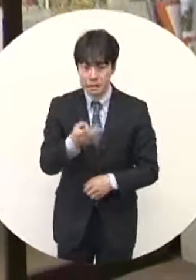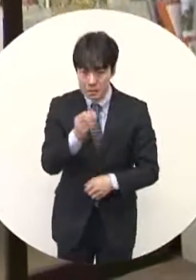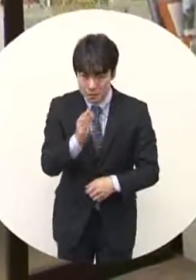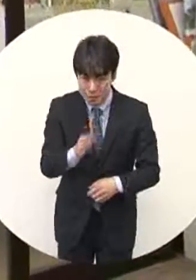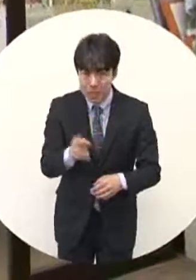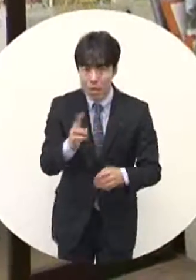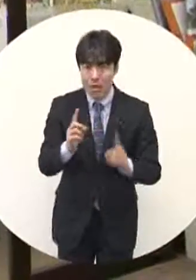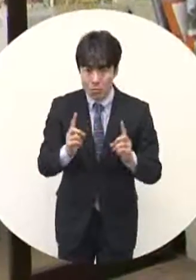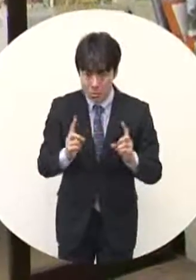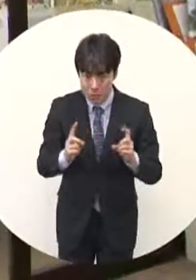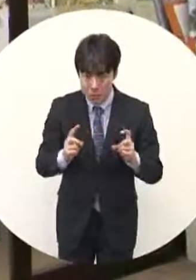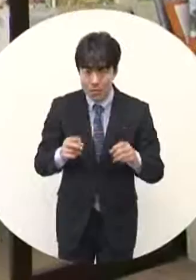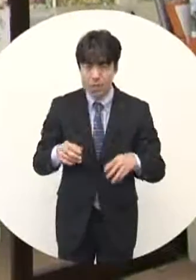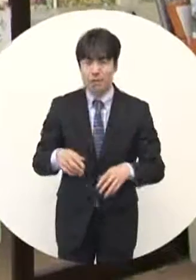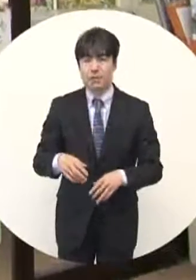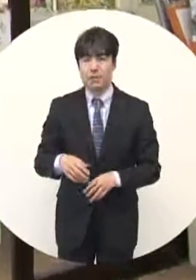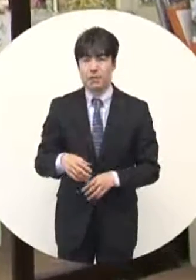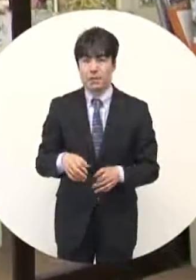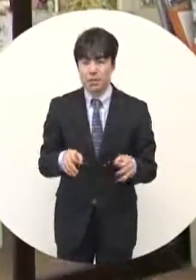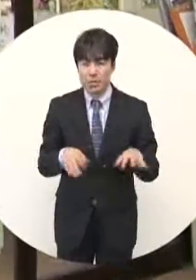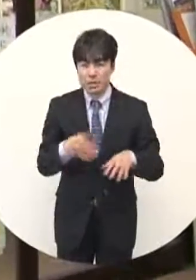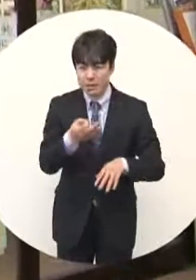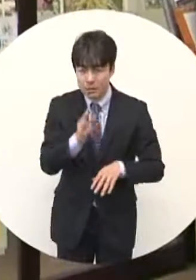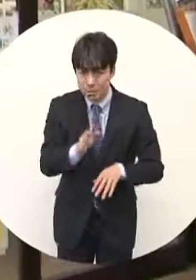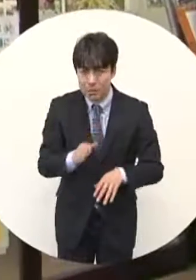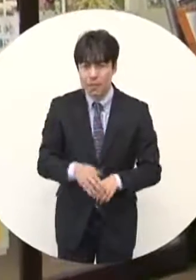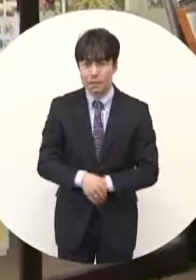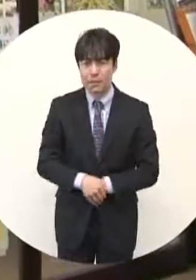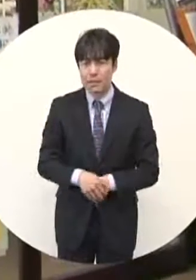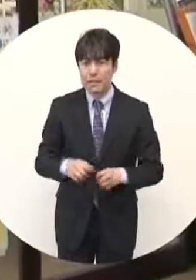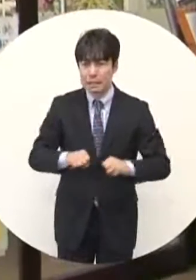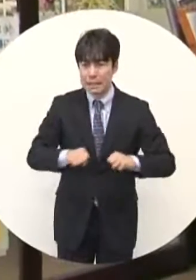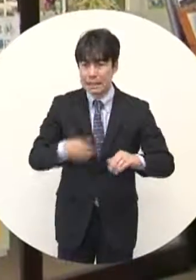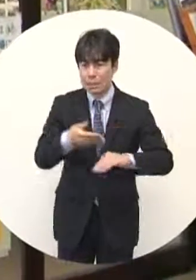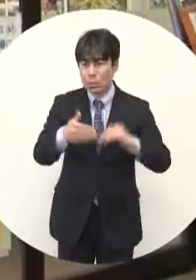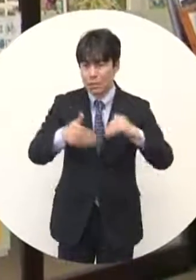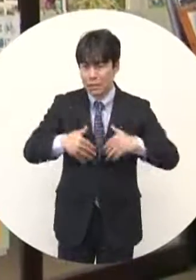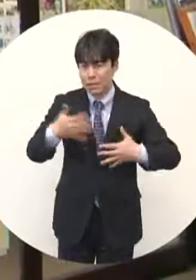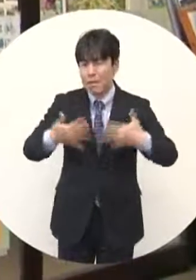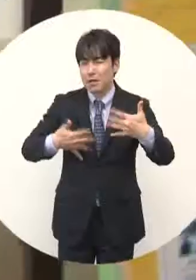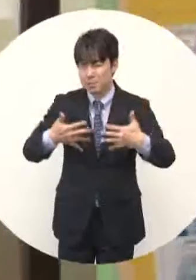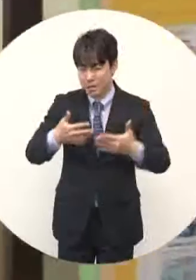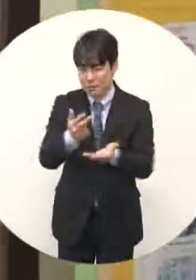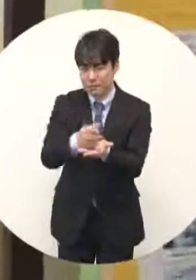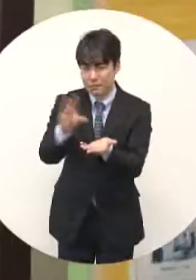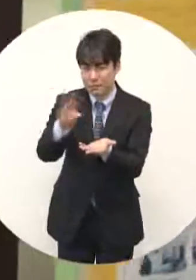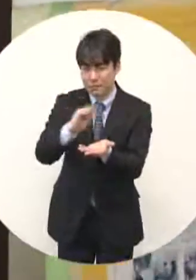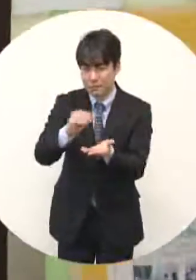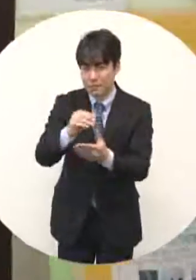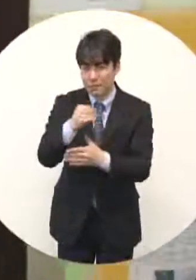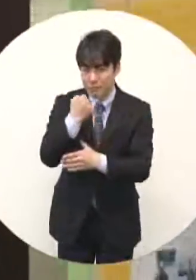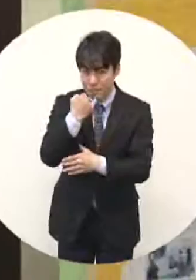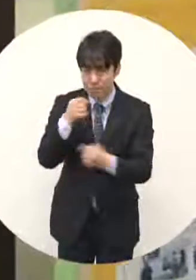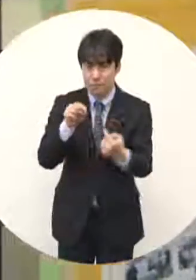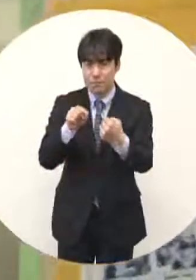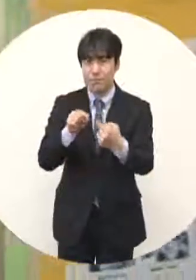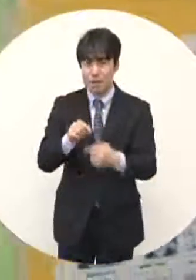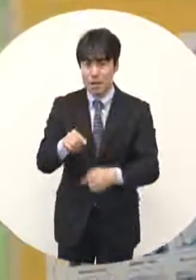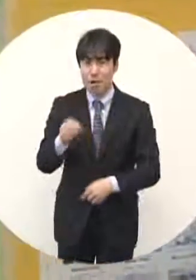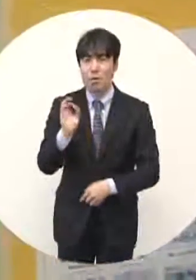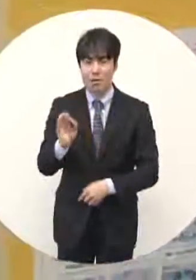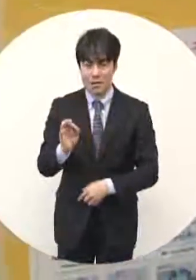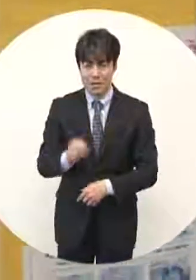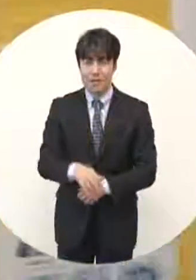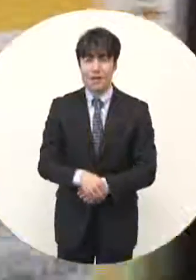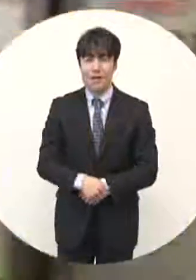こんにちは。あ、すいません突然。ちょっとですね、生き生き越谷という番組で、はい、OK だそうです